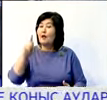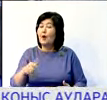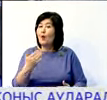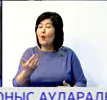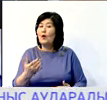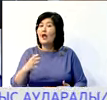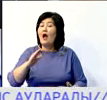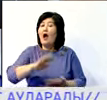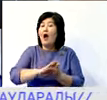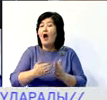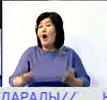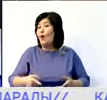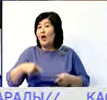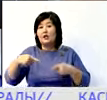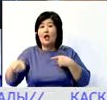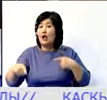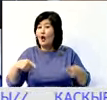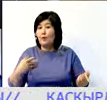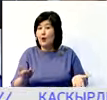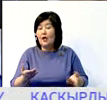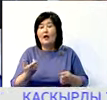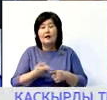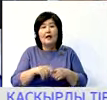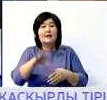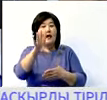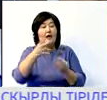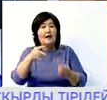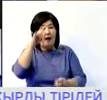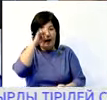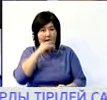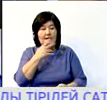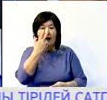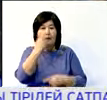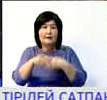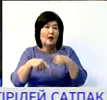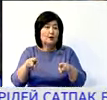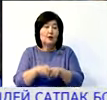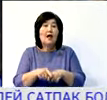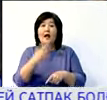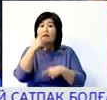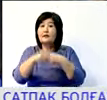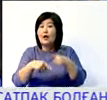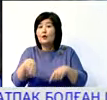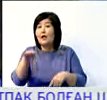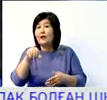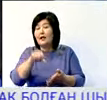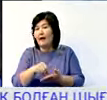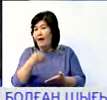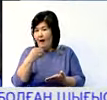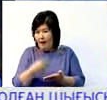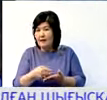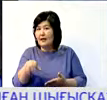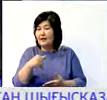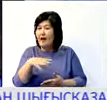ондағы әлеуметтік ахуал екі бөлек. Еліктеудің қажеті жоқ. Қазақтың дәстүрінің өзі саф. Салт-дәстүріміздің діңгегі асыл